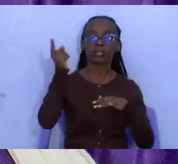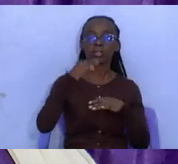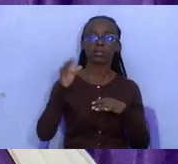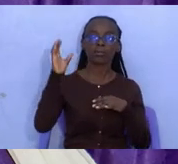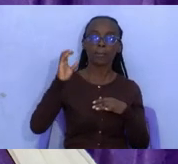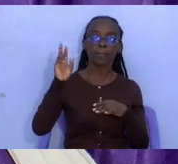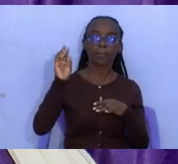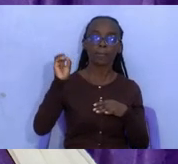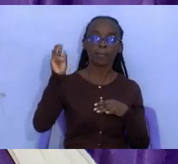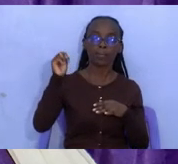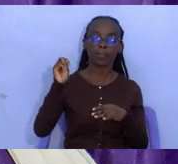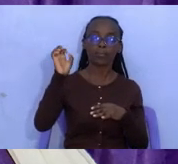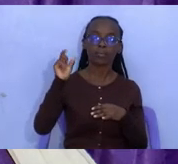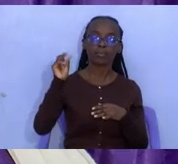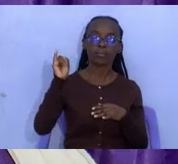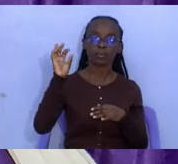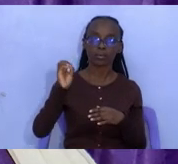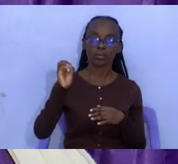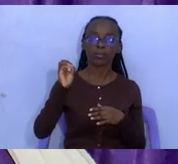Cornelio.